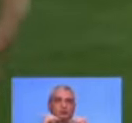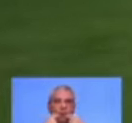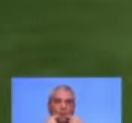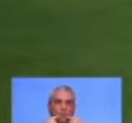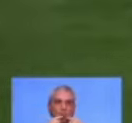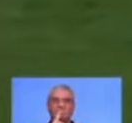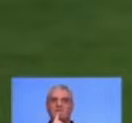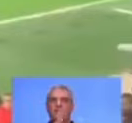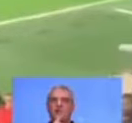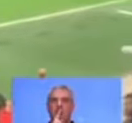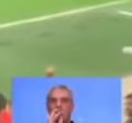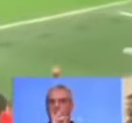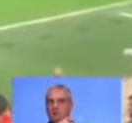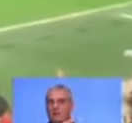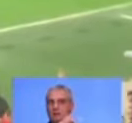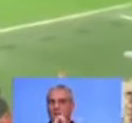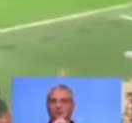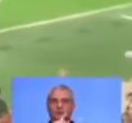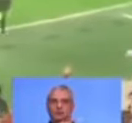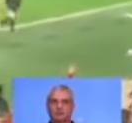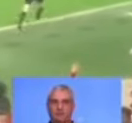וכללות למנשה זלקה.